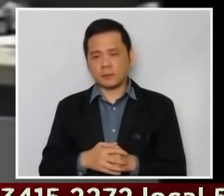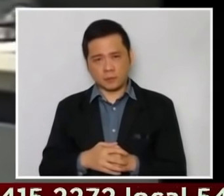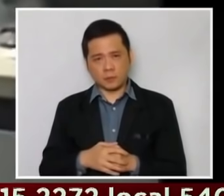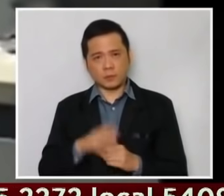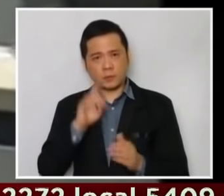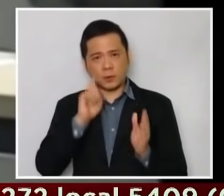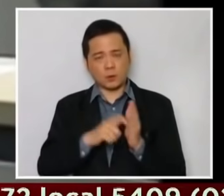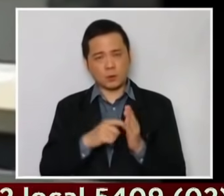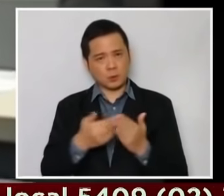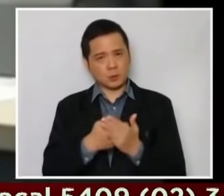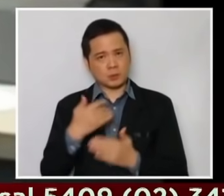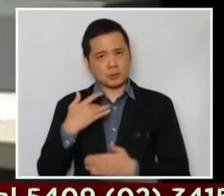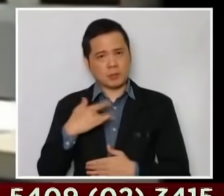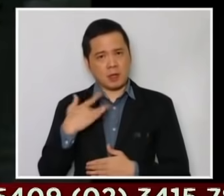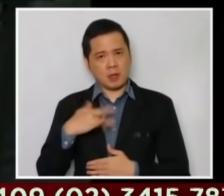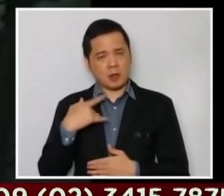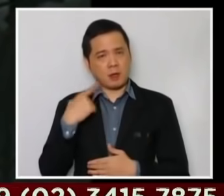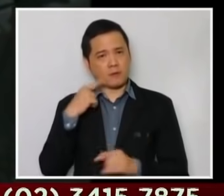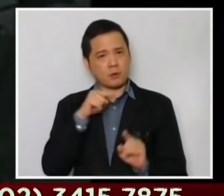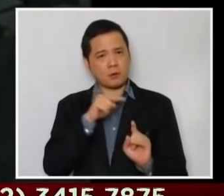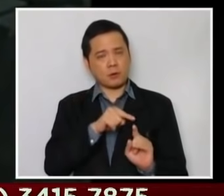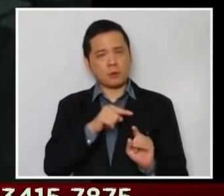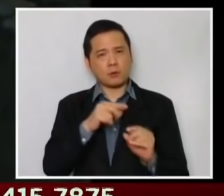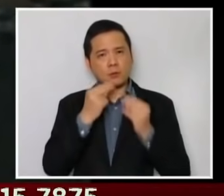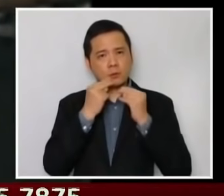Primetime News sa Pilipinas.